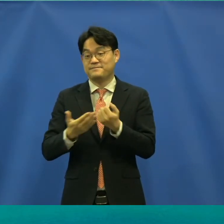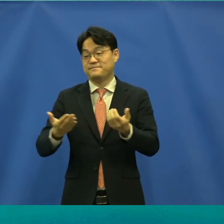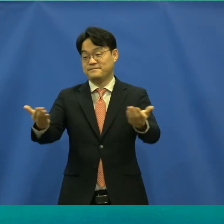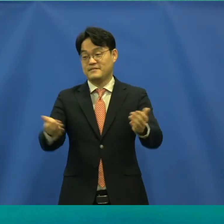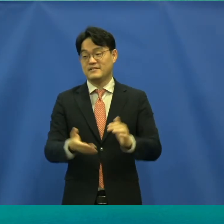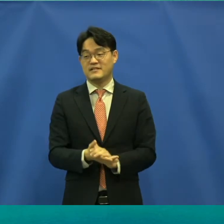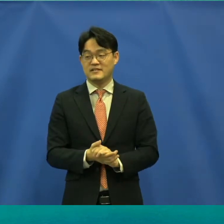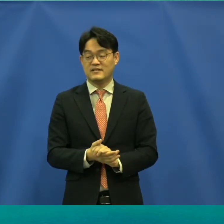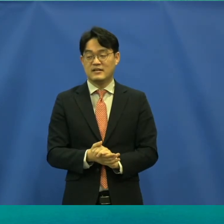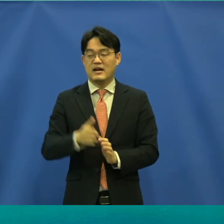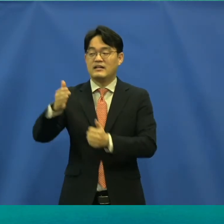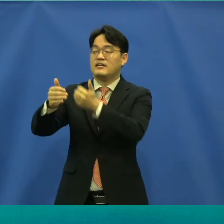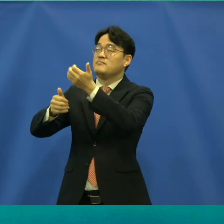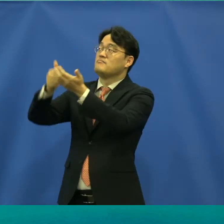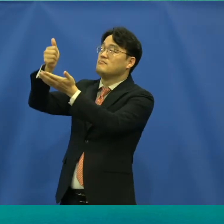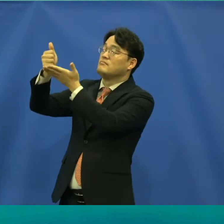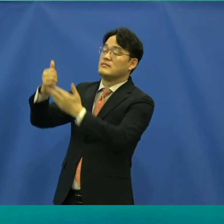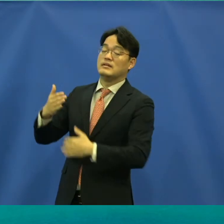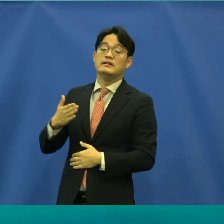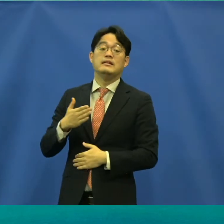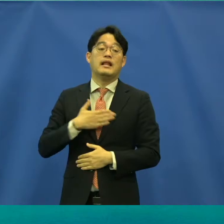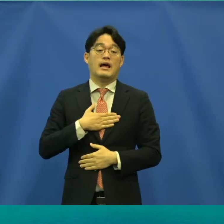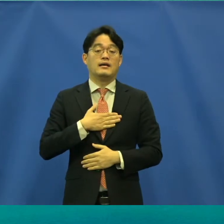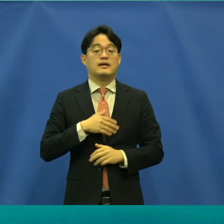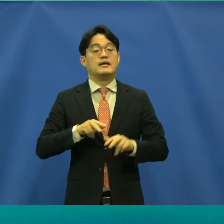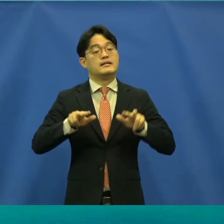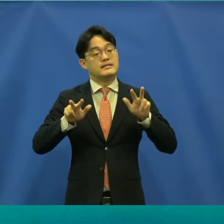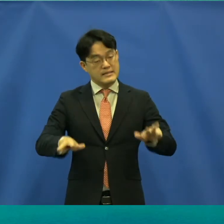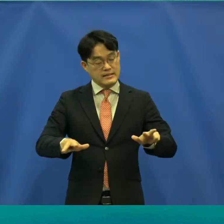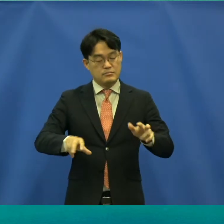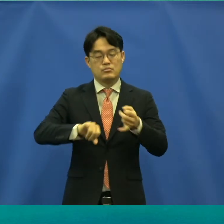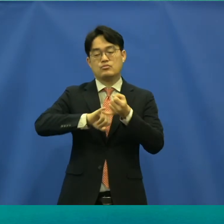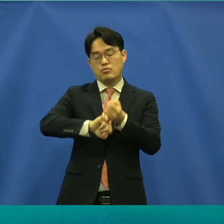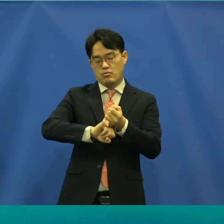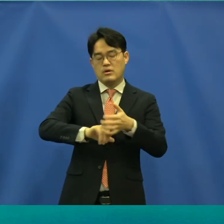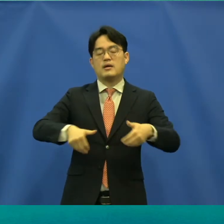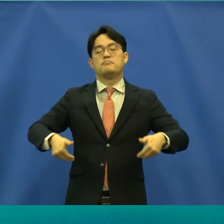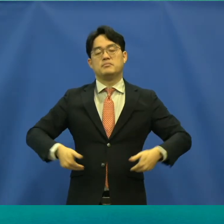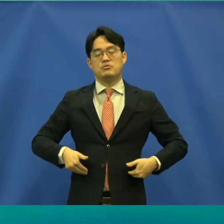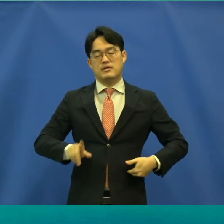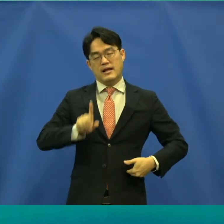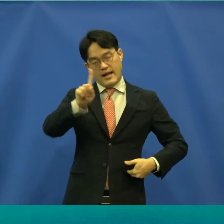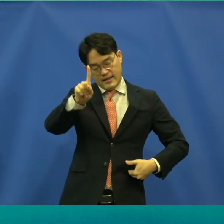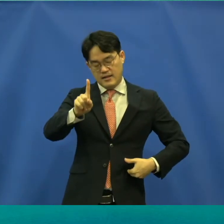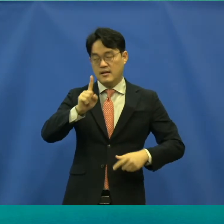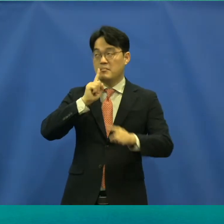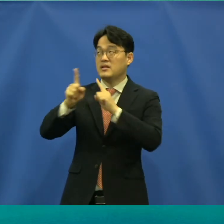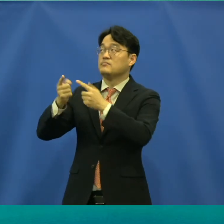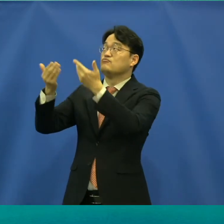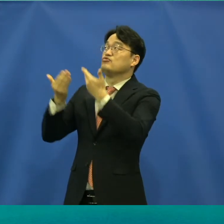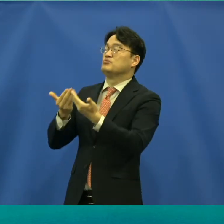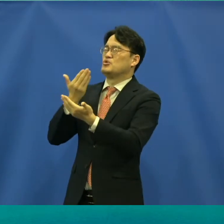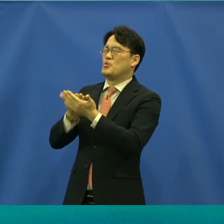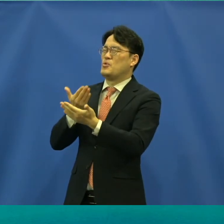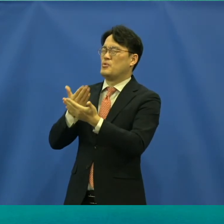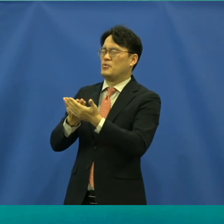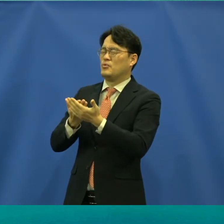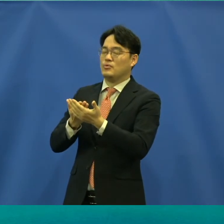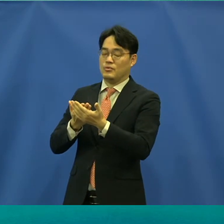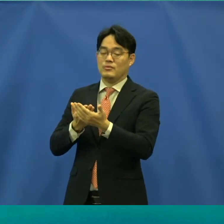나에게 꼭 필요한 말씀을 주십시오. 그런 갈망을 가지시고 귀를